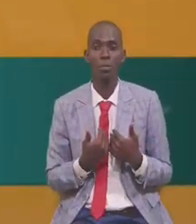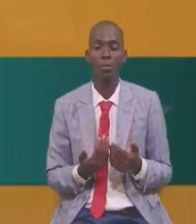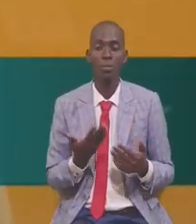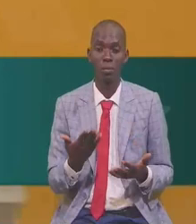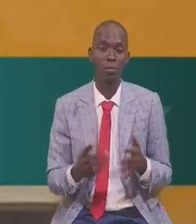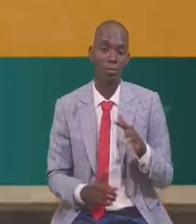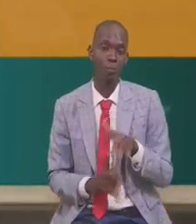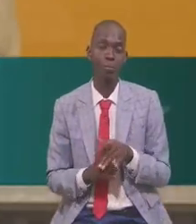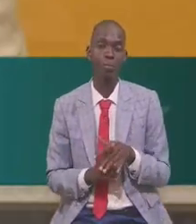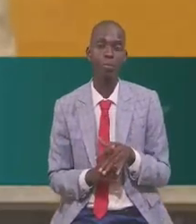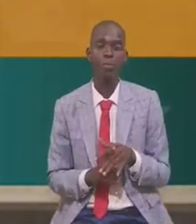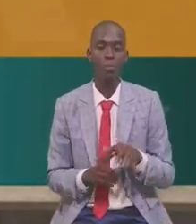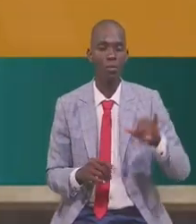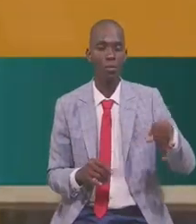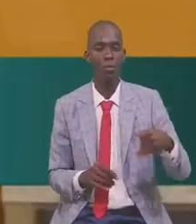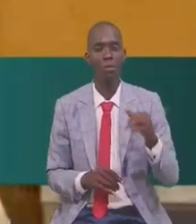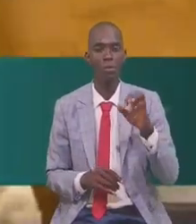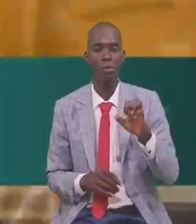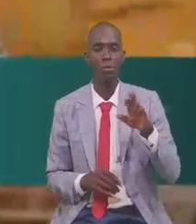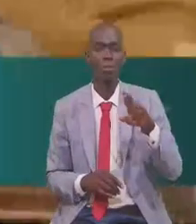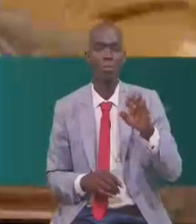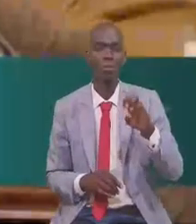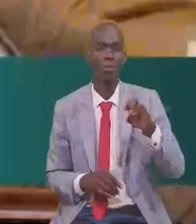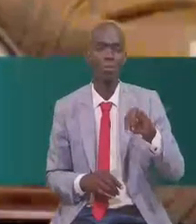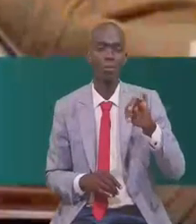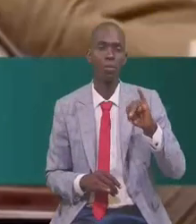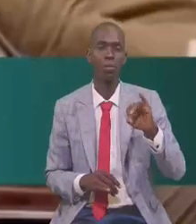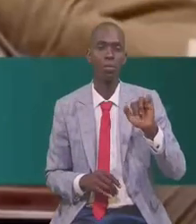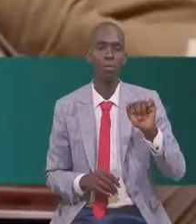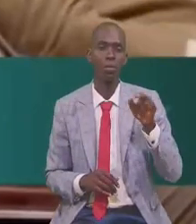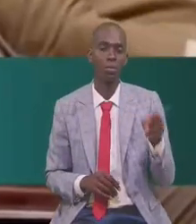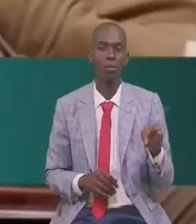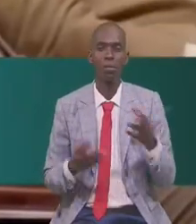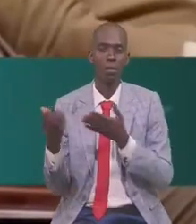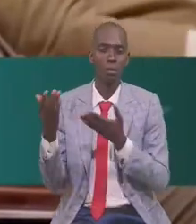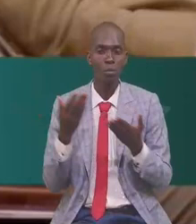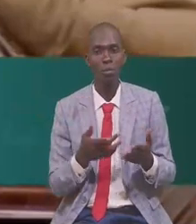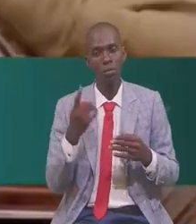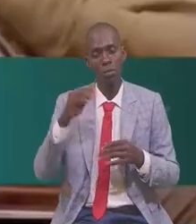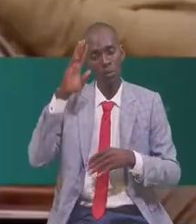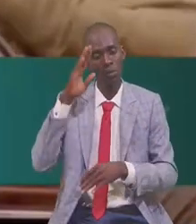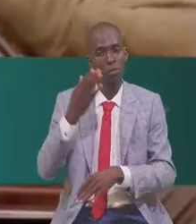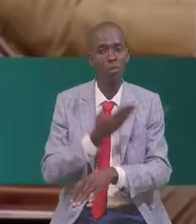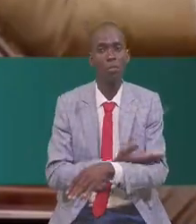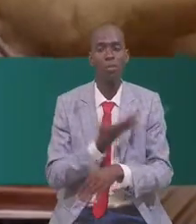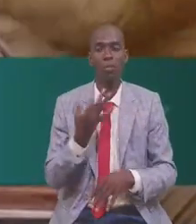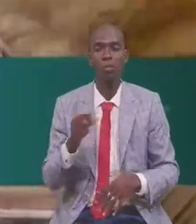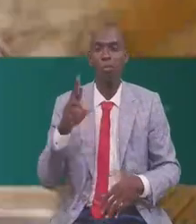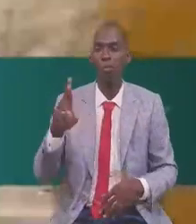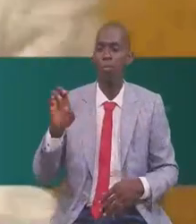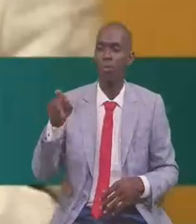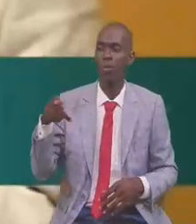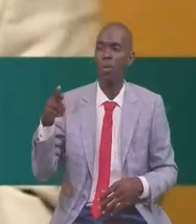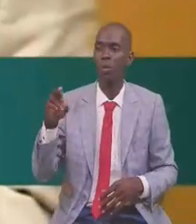Vaincre les tentations. Ici, Jérémie vient et il a rassemblé les filles de Récabite dans la maison du Seigneur et